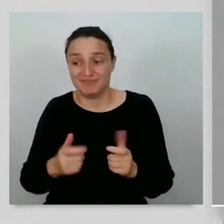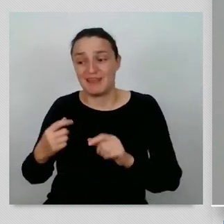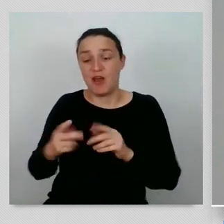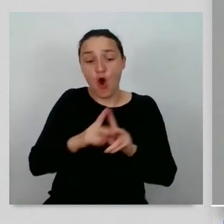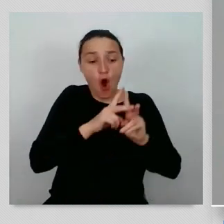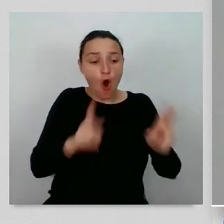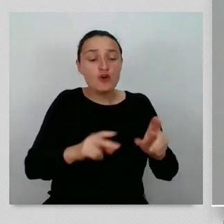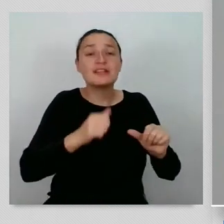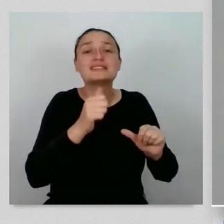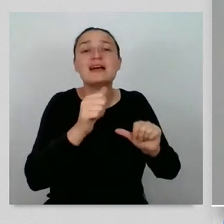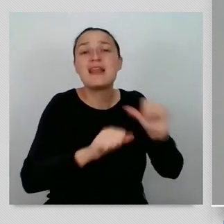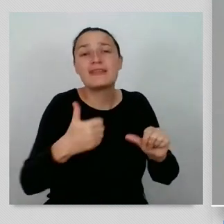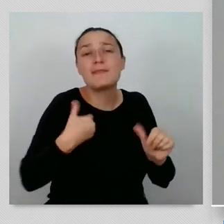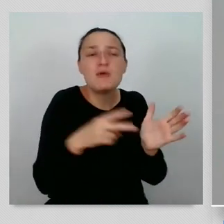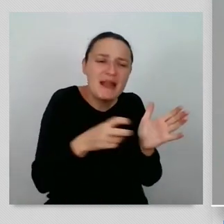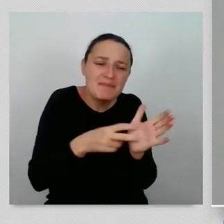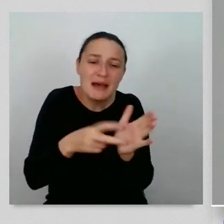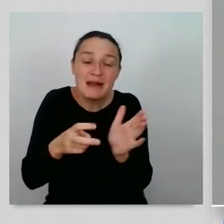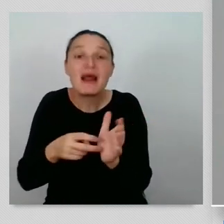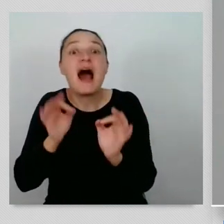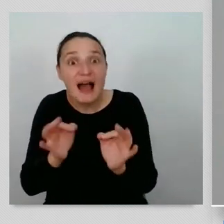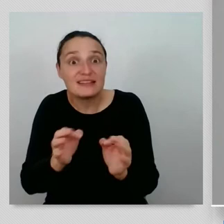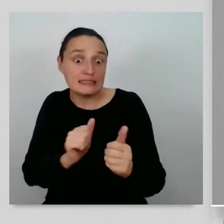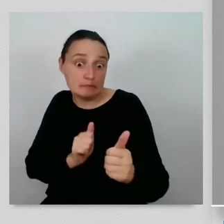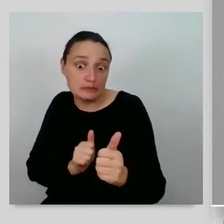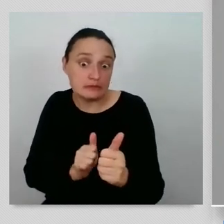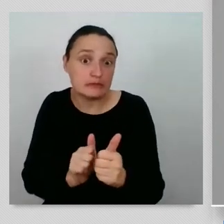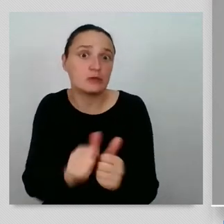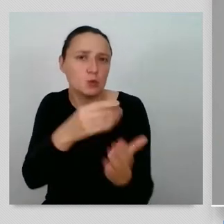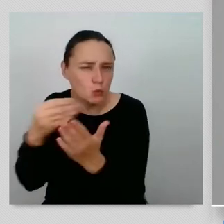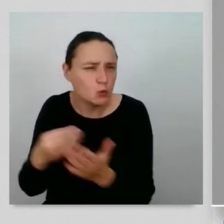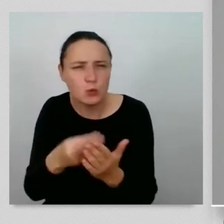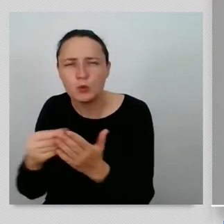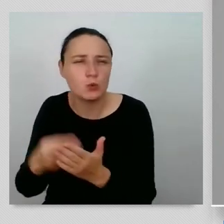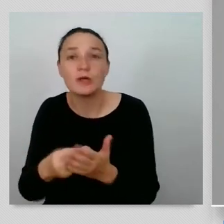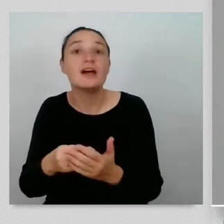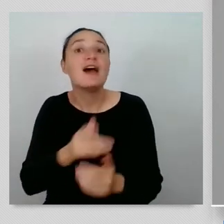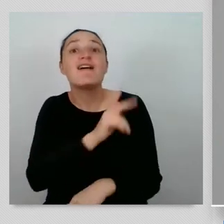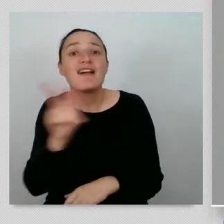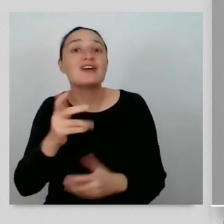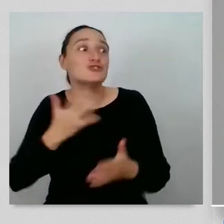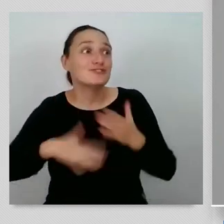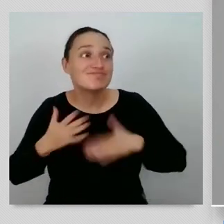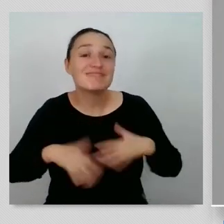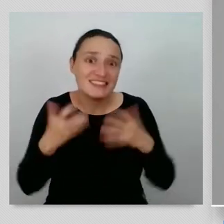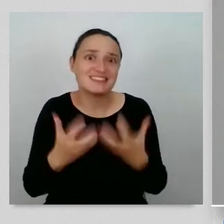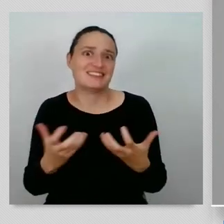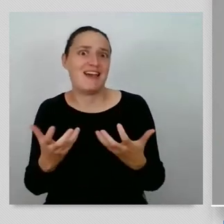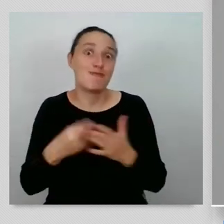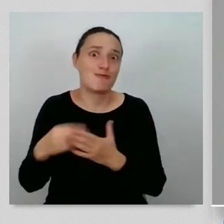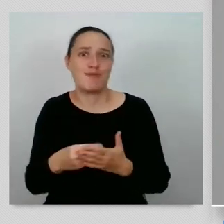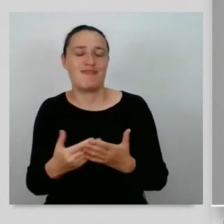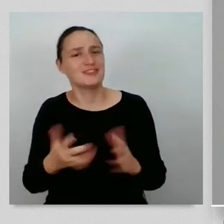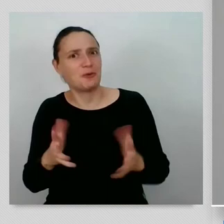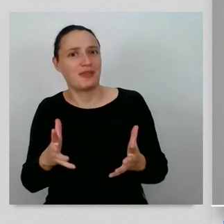rzeczywiście istotnie chcemy więcej. Chcemy i w momencie, kiedy tym dobrostanem zaczyna się cieszyć coraz więcej Polaków, zaczynamy